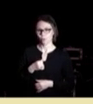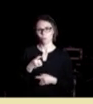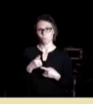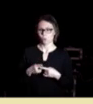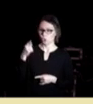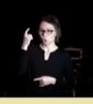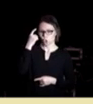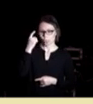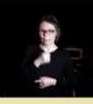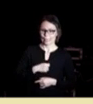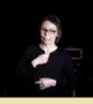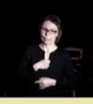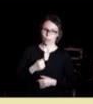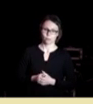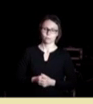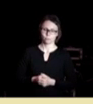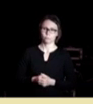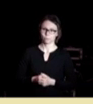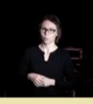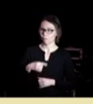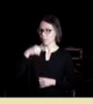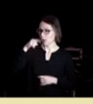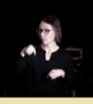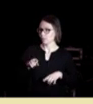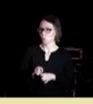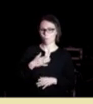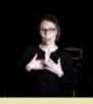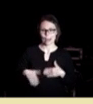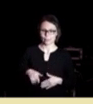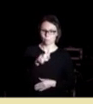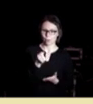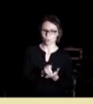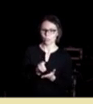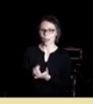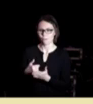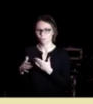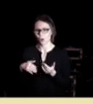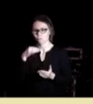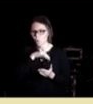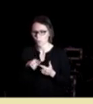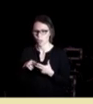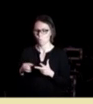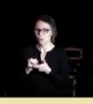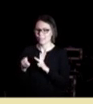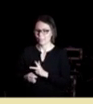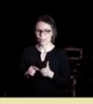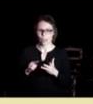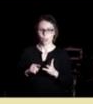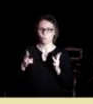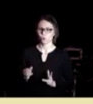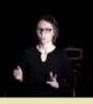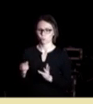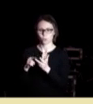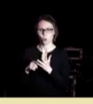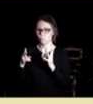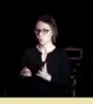psykisk lidelse. Dette kan vi som helsepersonell, fagfolk, politikere, brukerorganisasjoner,